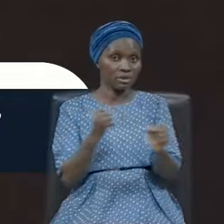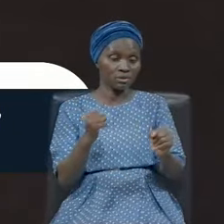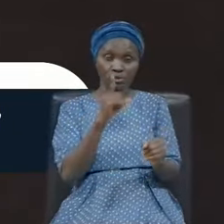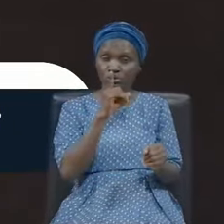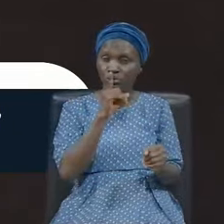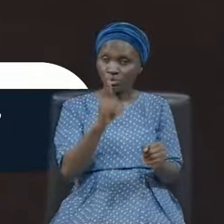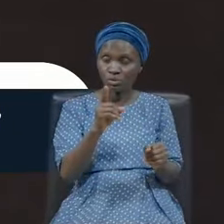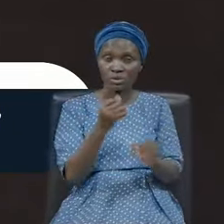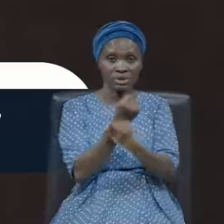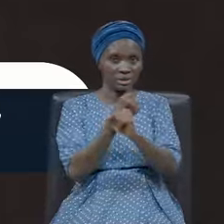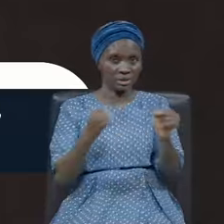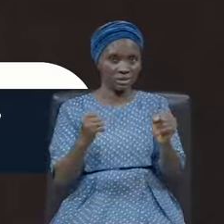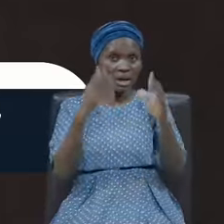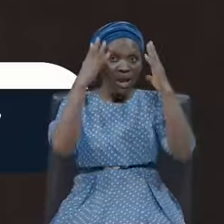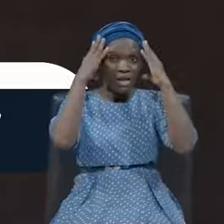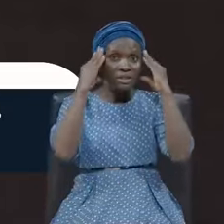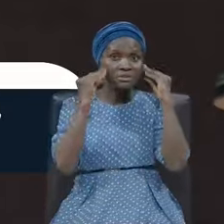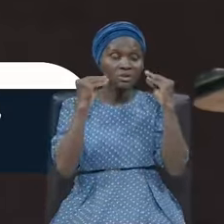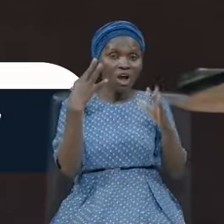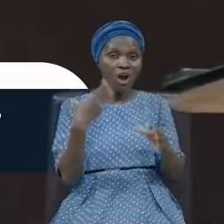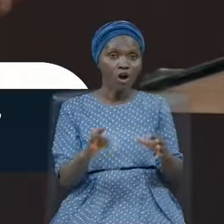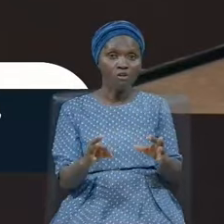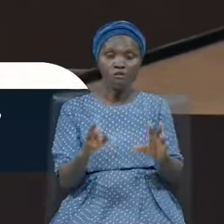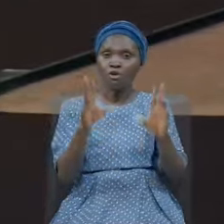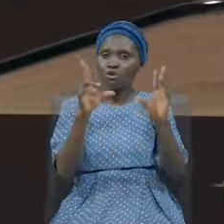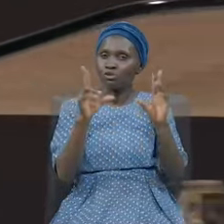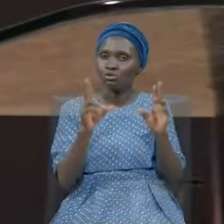l'expérience du salut authentique, l'expérience